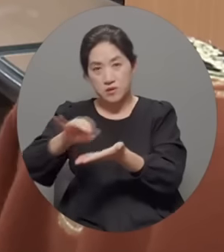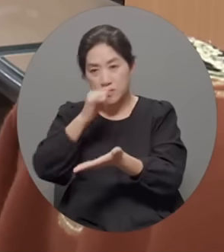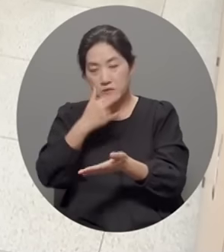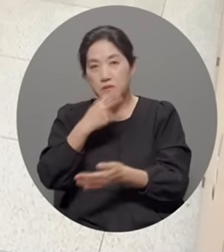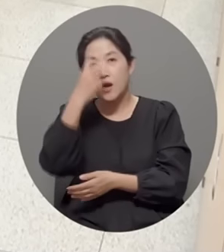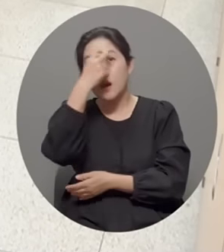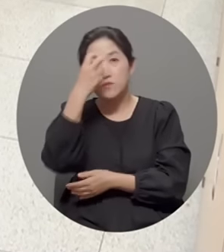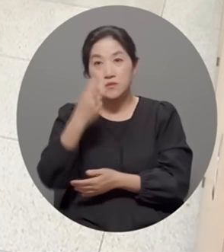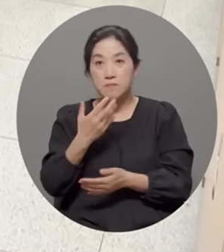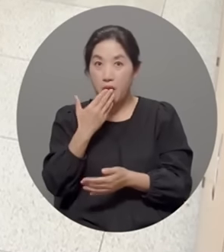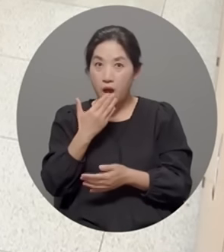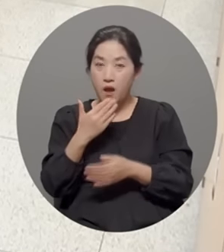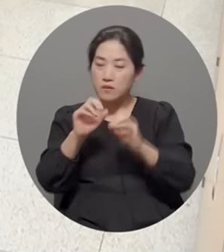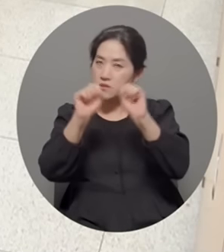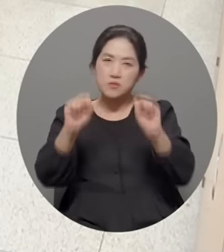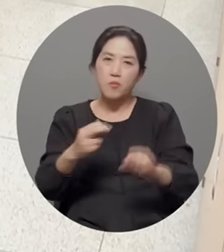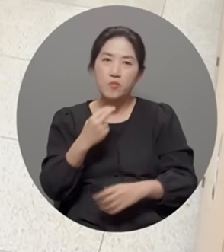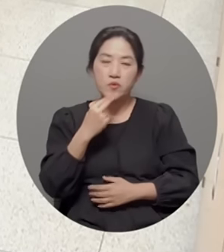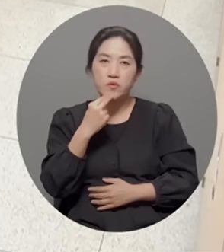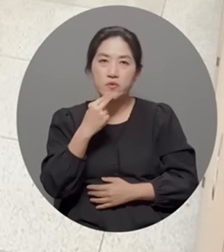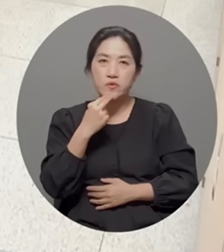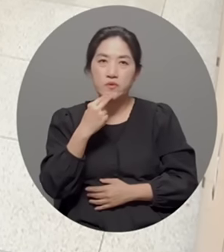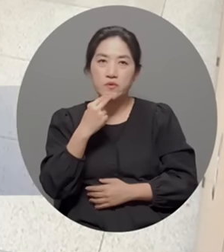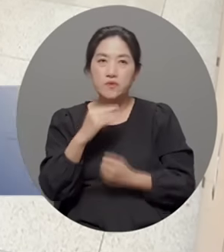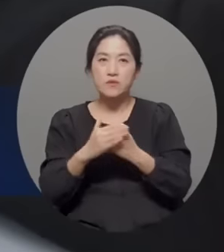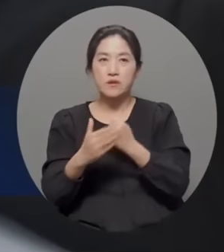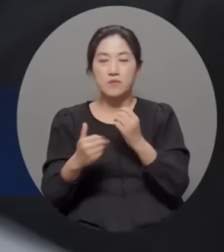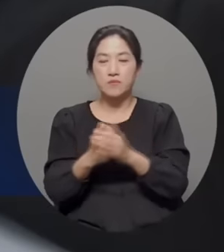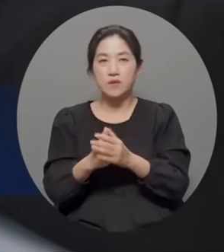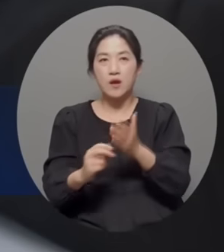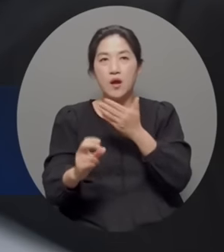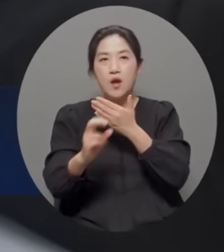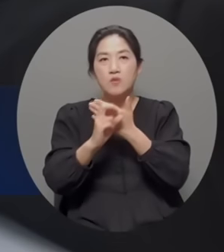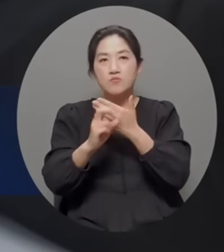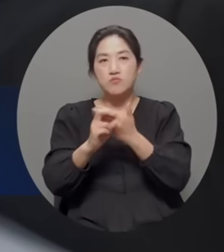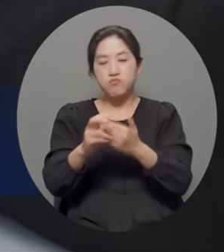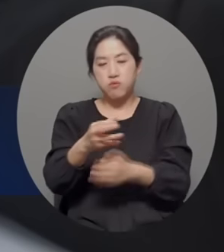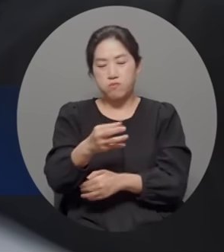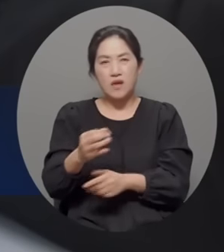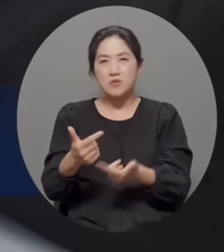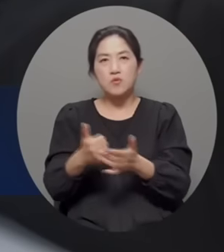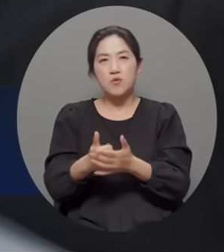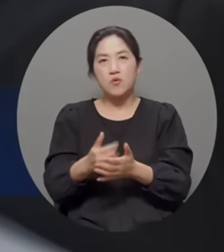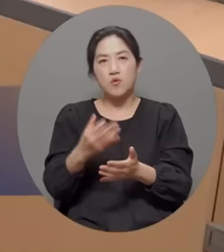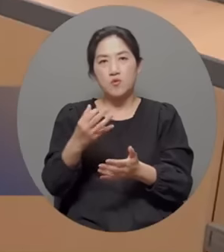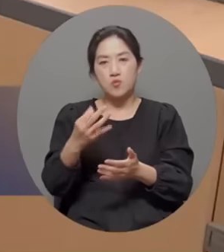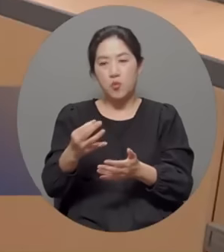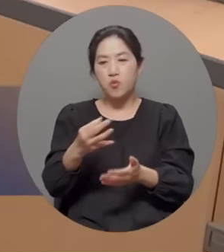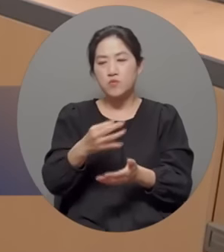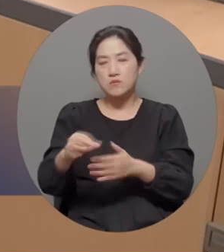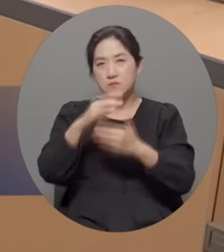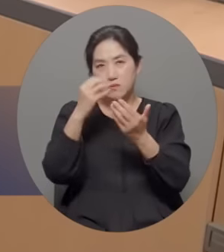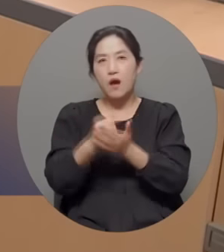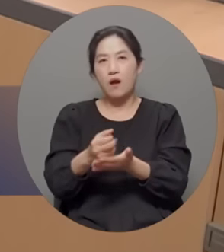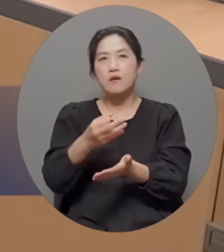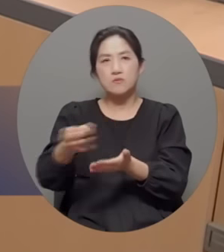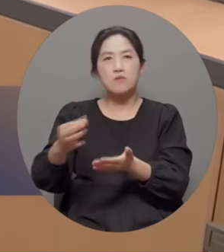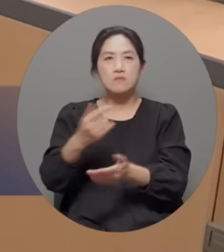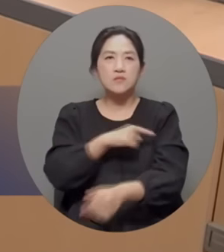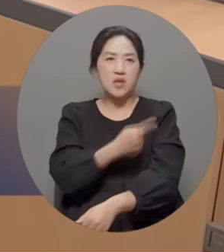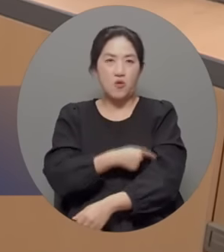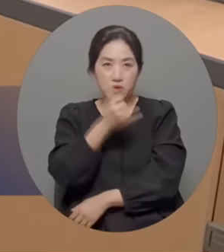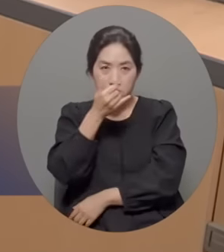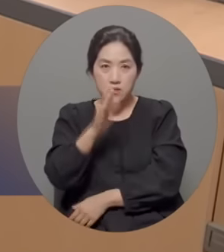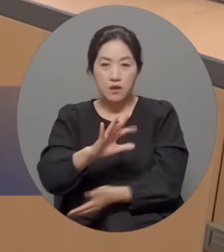감시하는 시스템이 없기 때문입니다. 부정 수급자는 아니고 부정 돈은 다 지급 좀 명분이 준비를 다 정해주는데